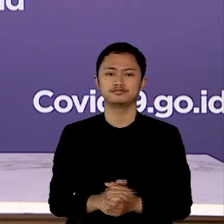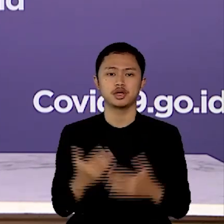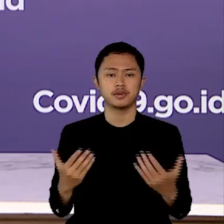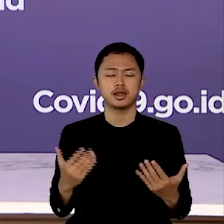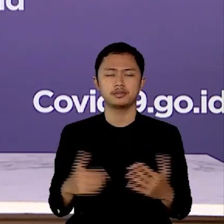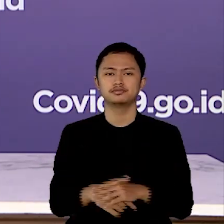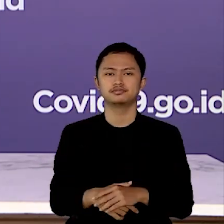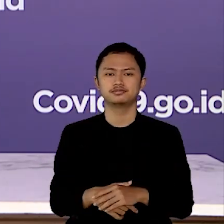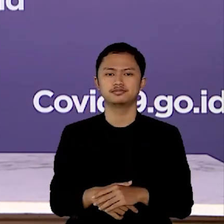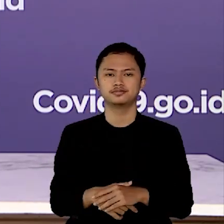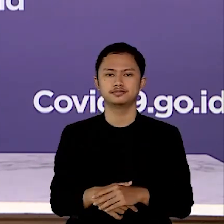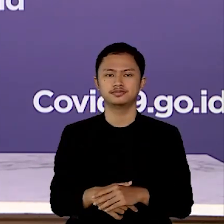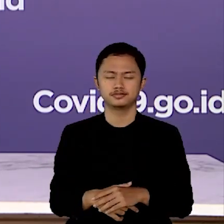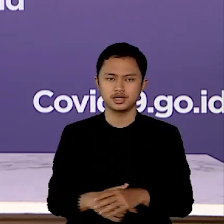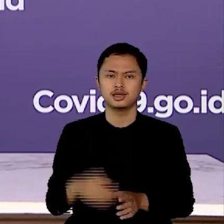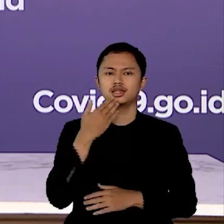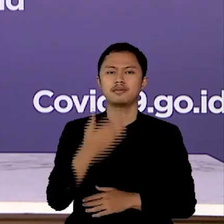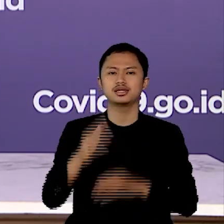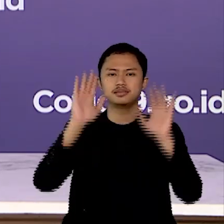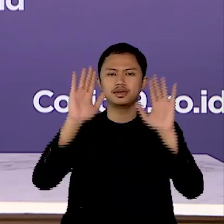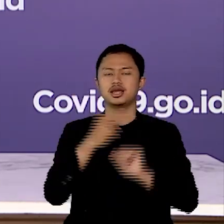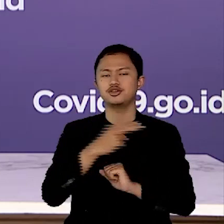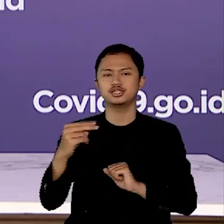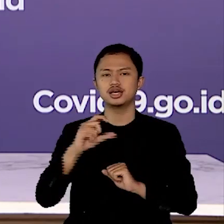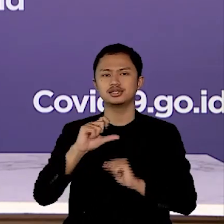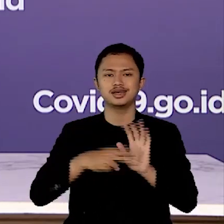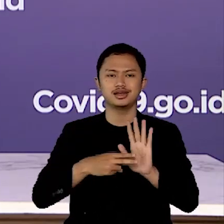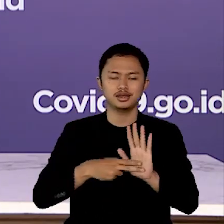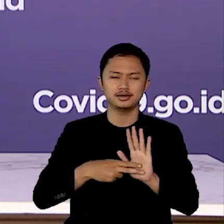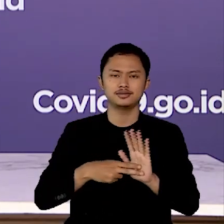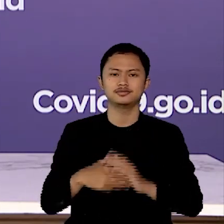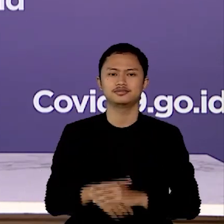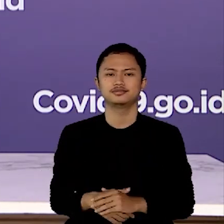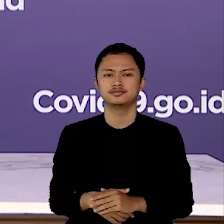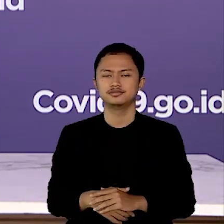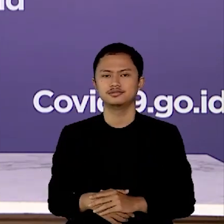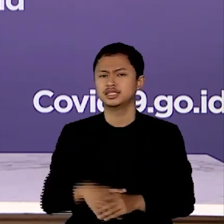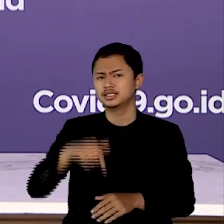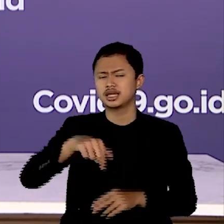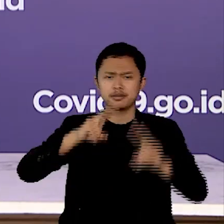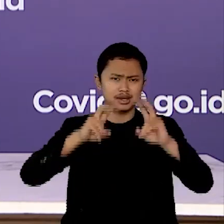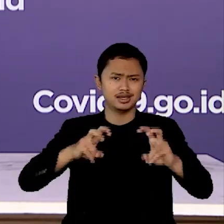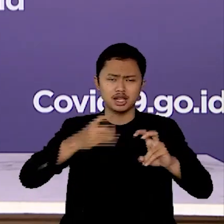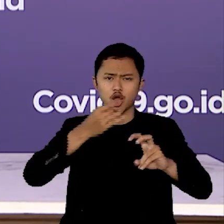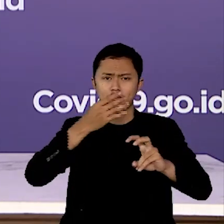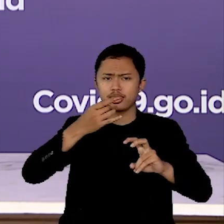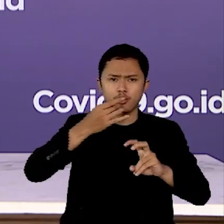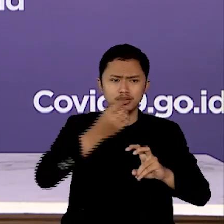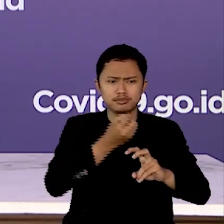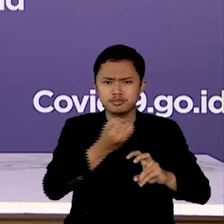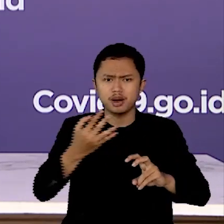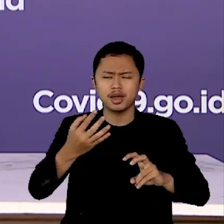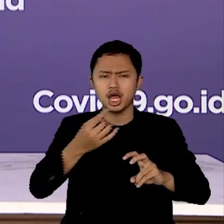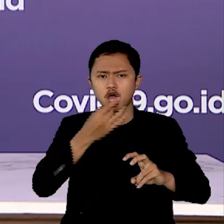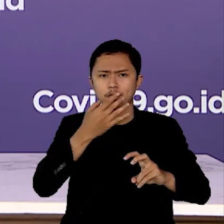indonesia.com dan Media Indonesia pada prinsipnya sampai saat ini penelitian terkait penemuan taubatan